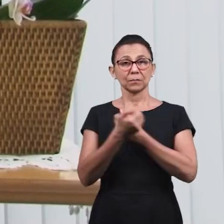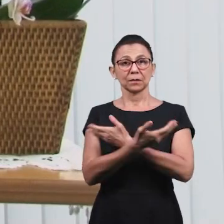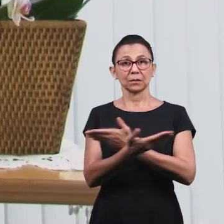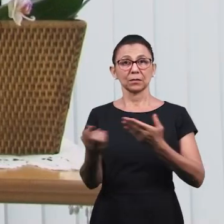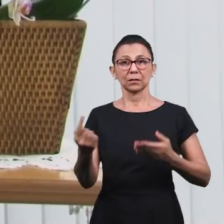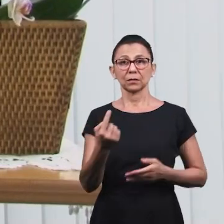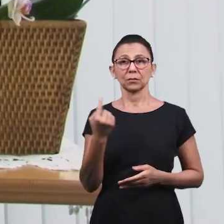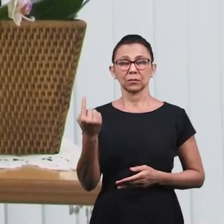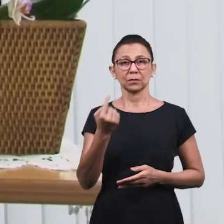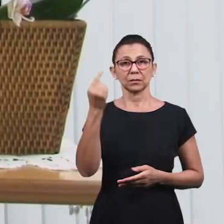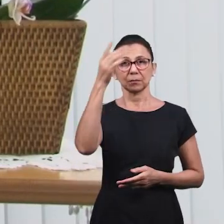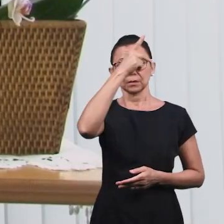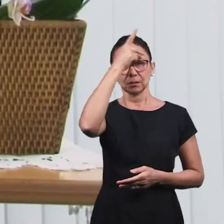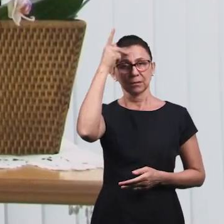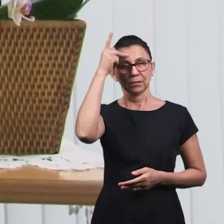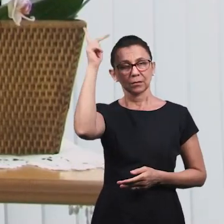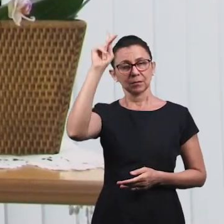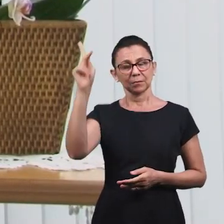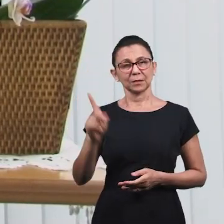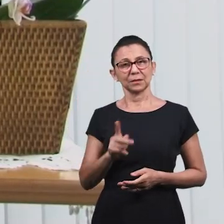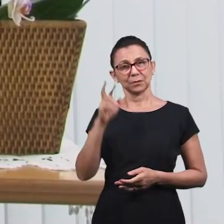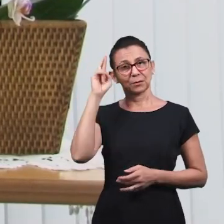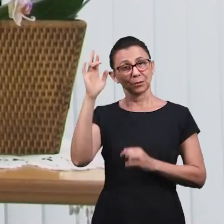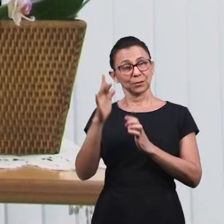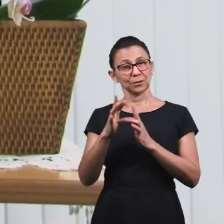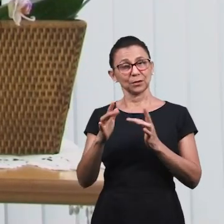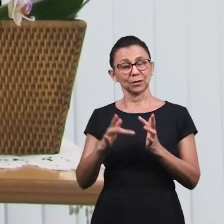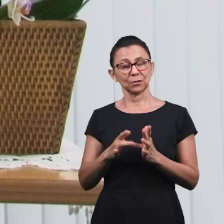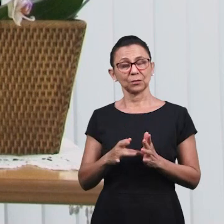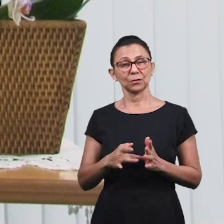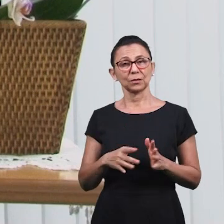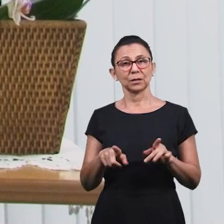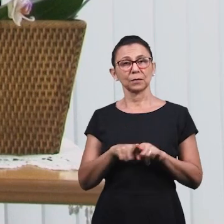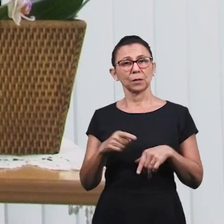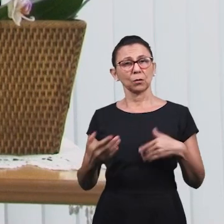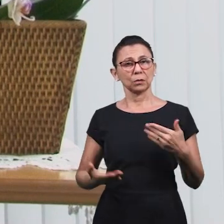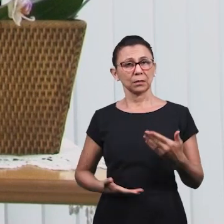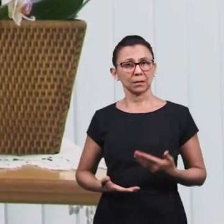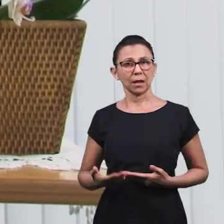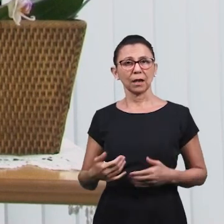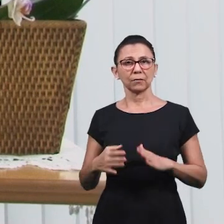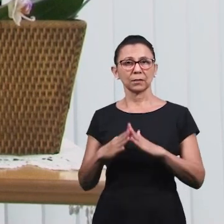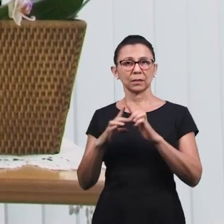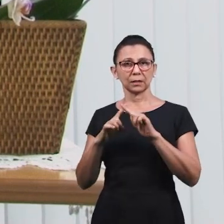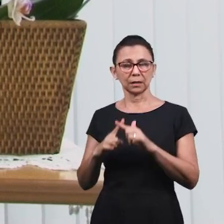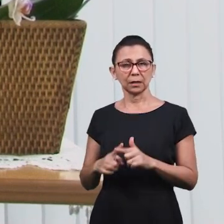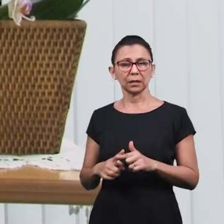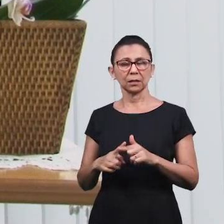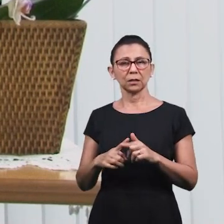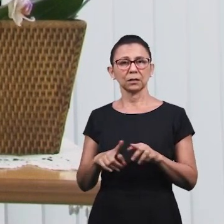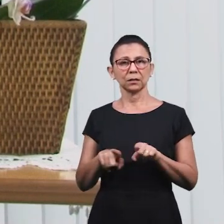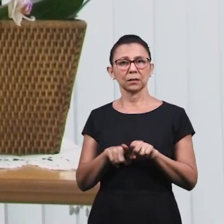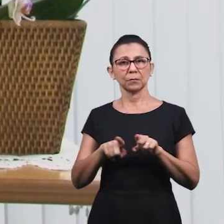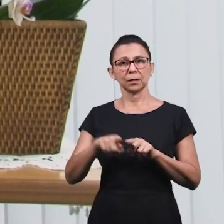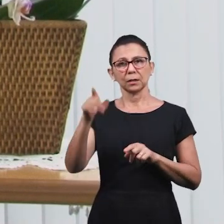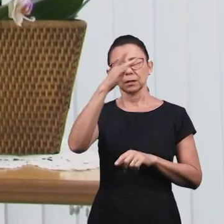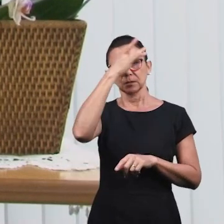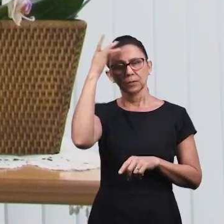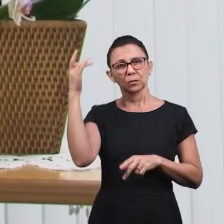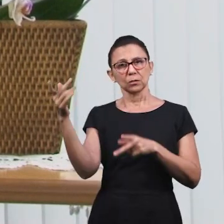saluer de la paix du Seigneur Jésus ceux qui sont déjà membres de l'Église, ceux qui nous